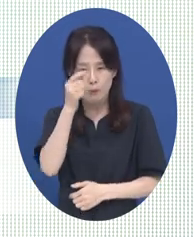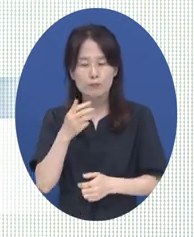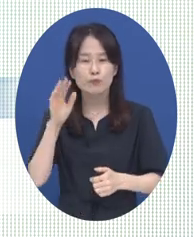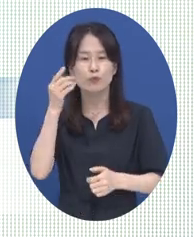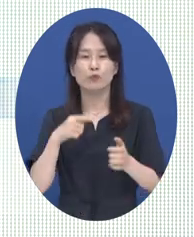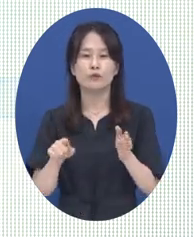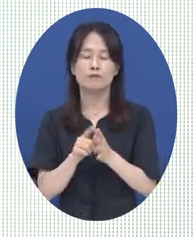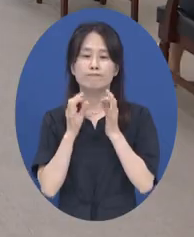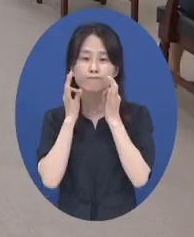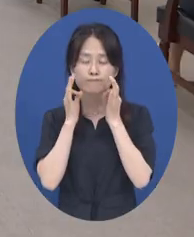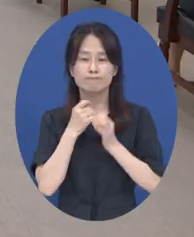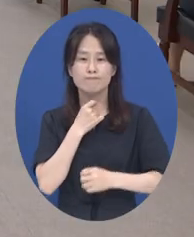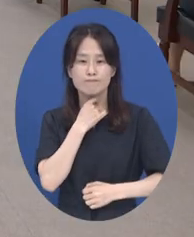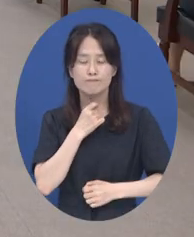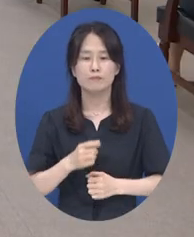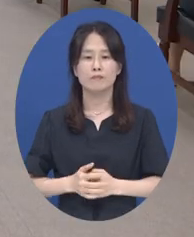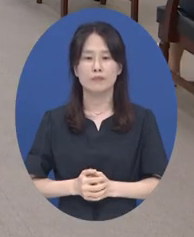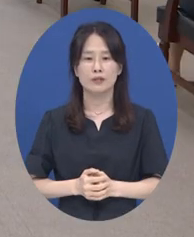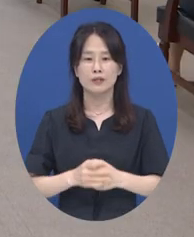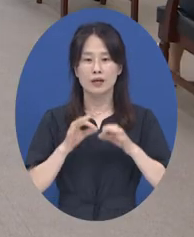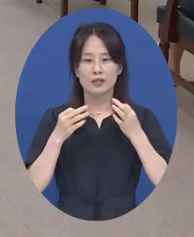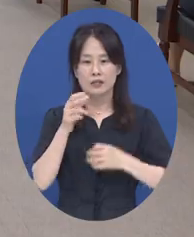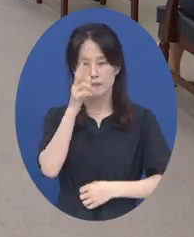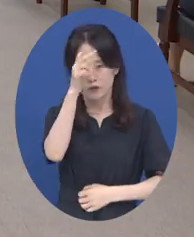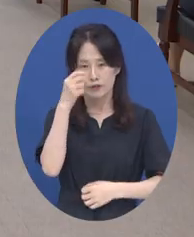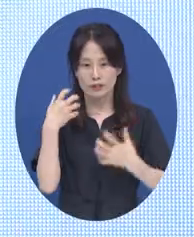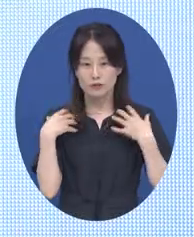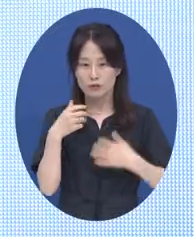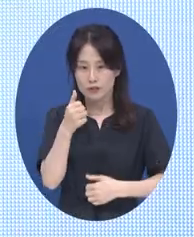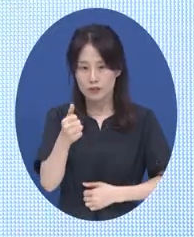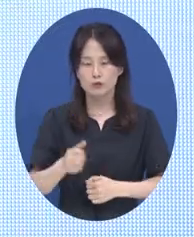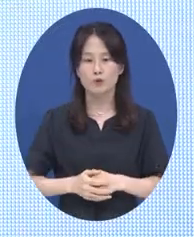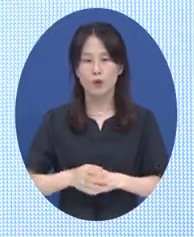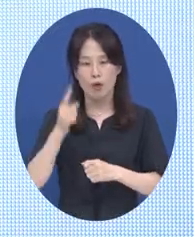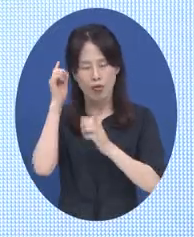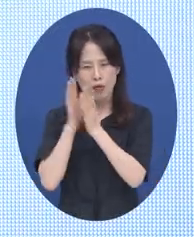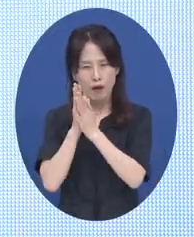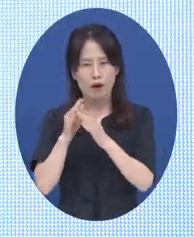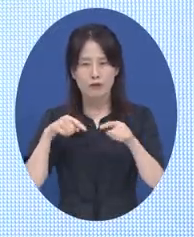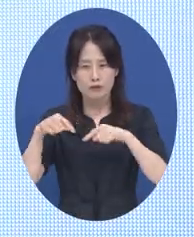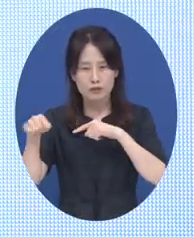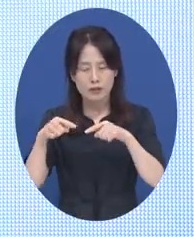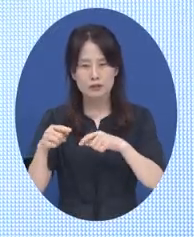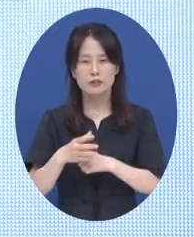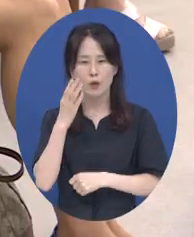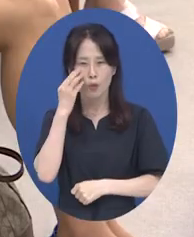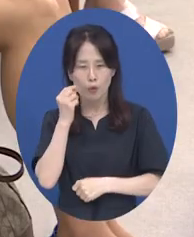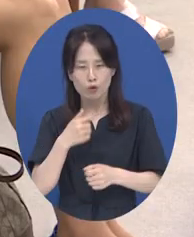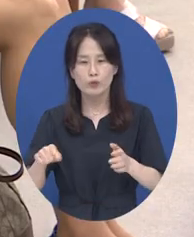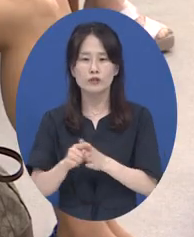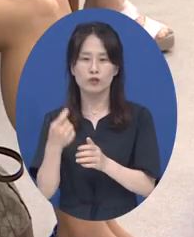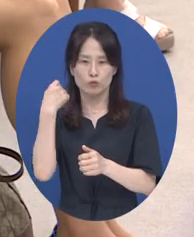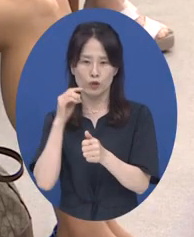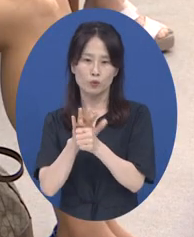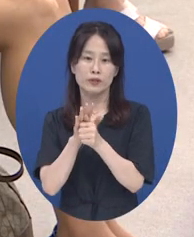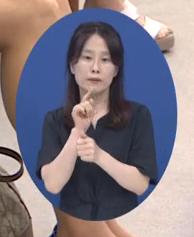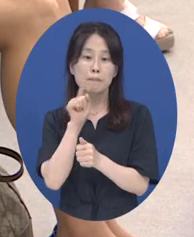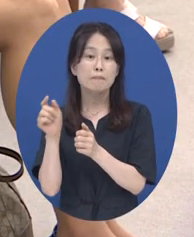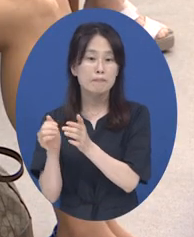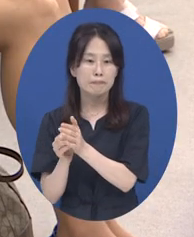되도록 노력 하겠습니다 김창룡 경찰청장 도 자체 경찰 제가 자리매김 할 수 있도록 최선을 다해 뒷받침 하겠다 고